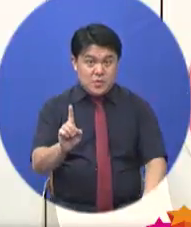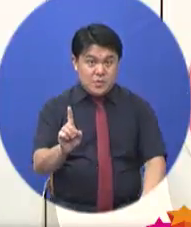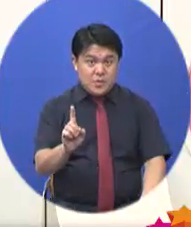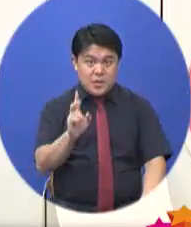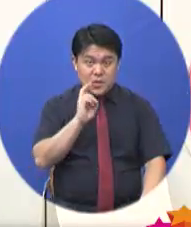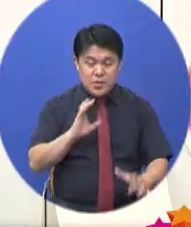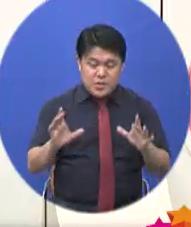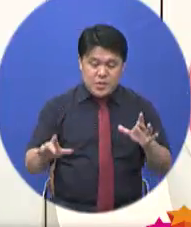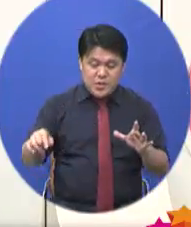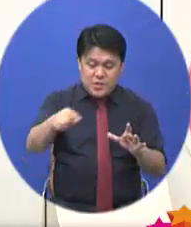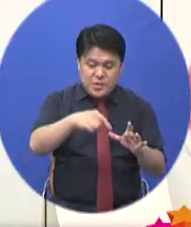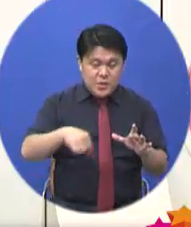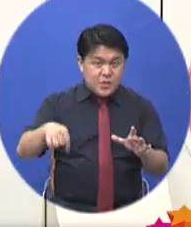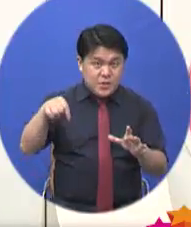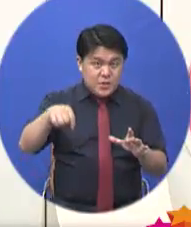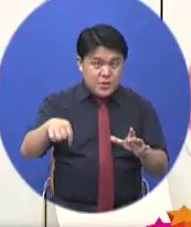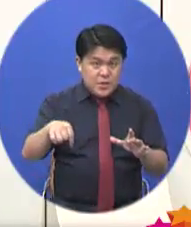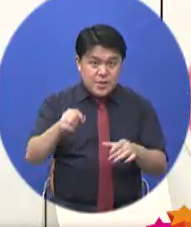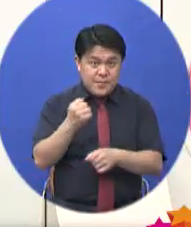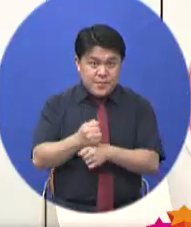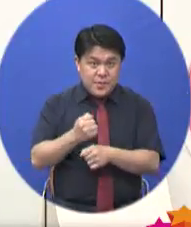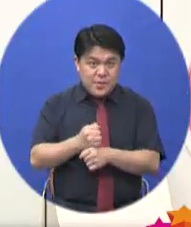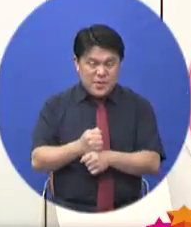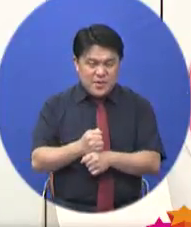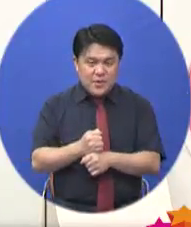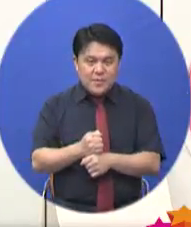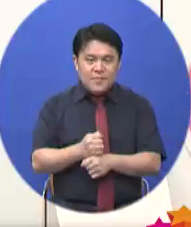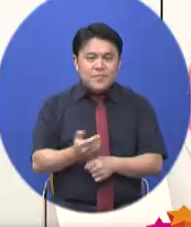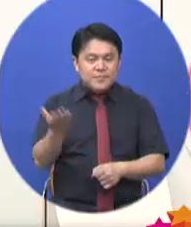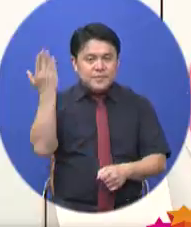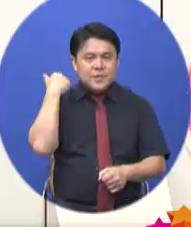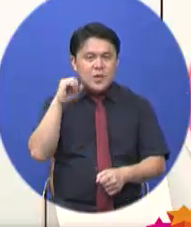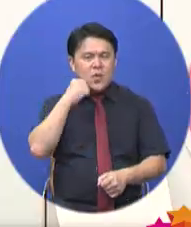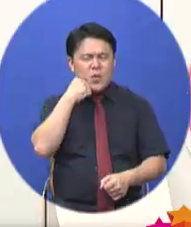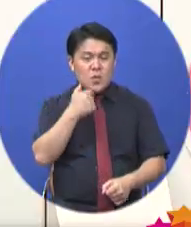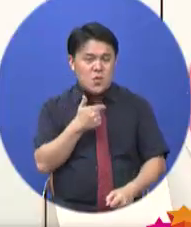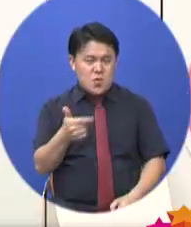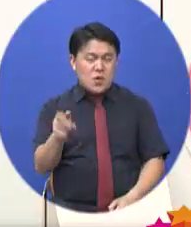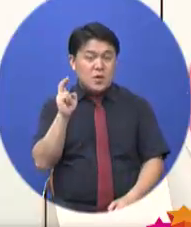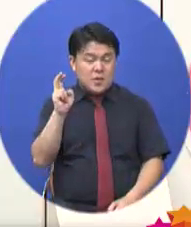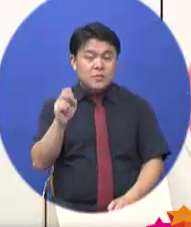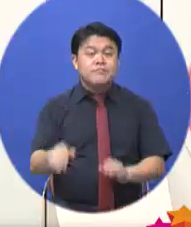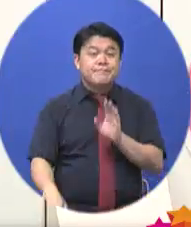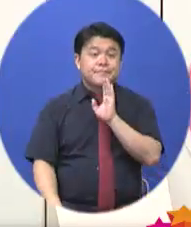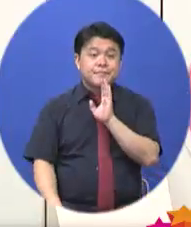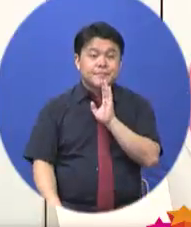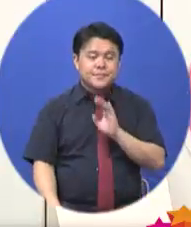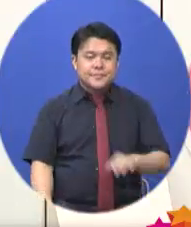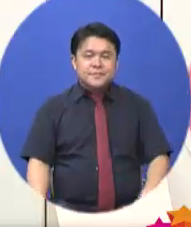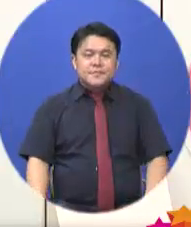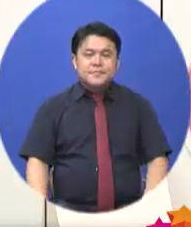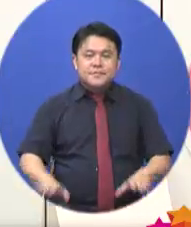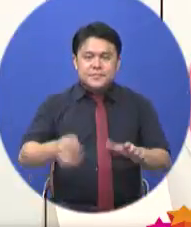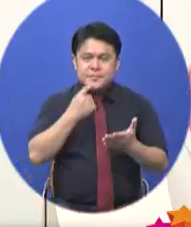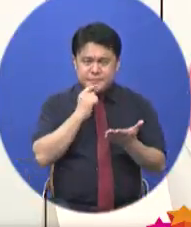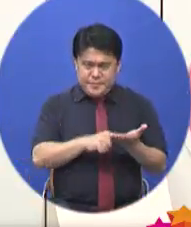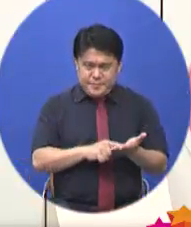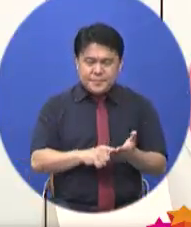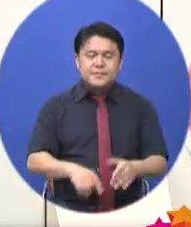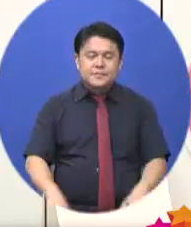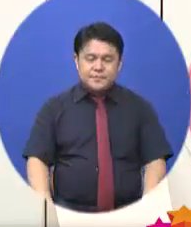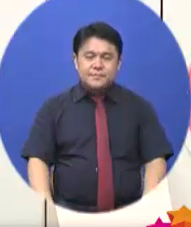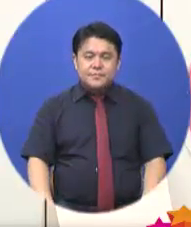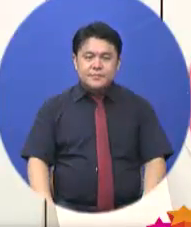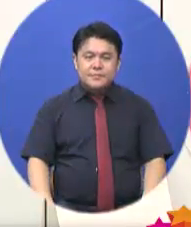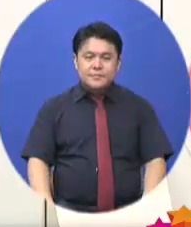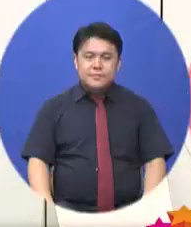레코딩 가수들 옛날에 레코딩하는 가수들이 참 힘들었겠구나. 힘들죠. 예, 요즘은 쉽게 하는 거구나 하는 생각이